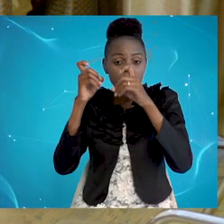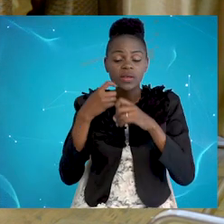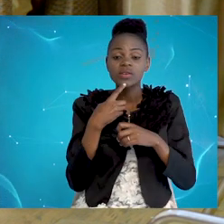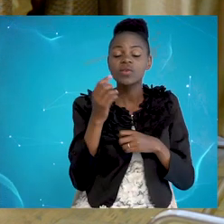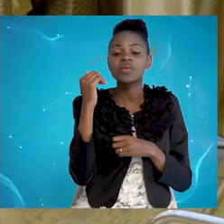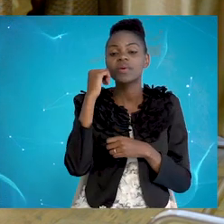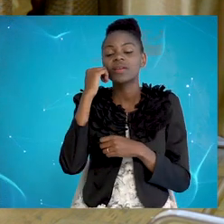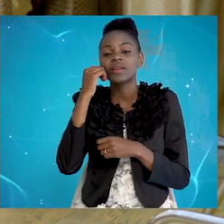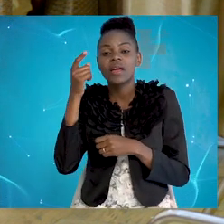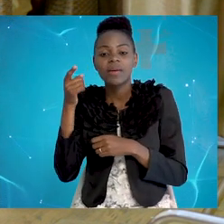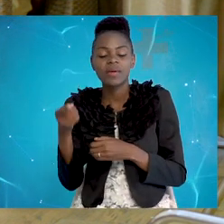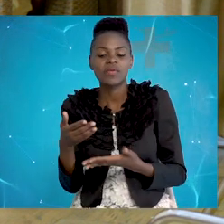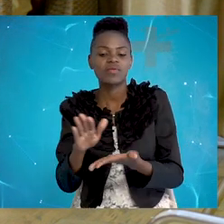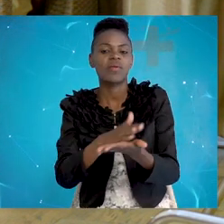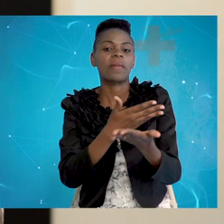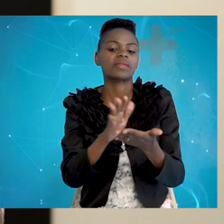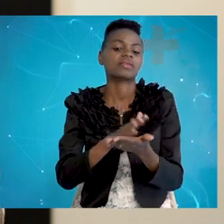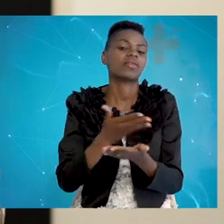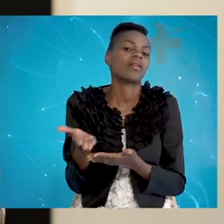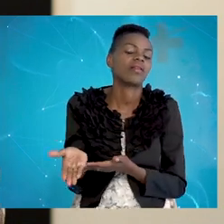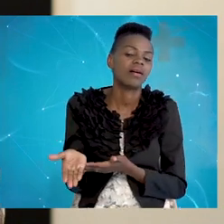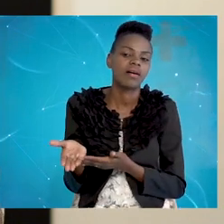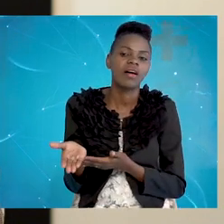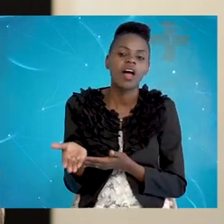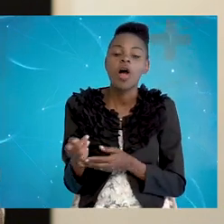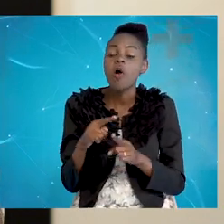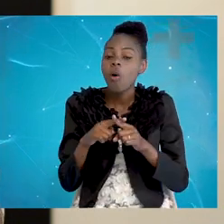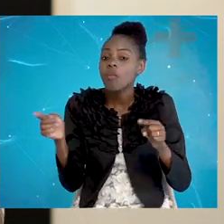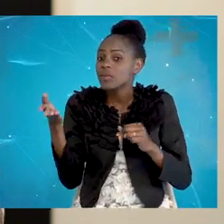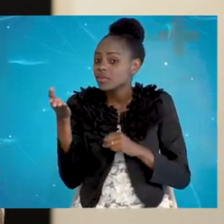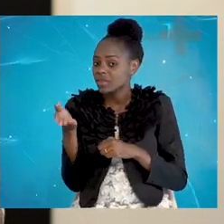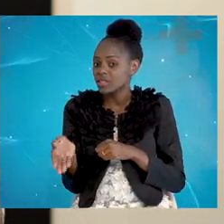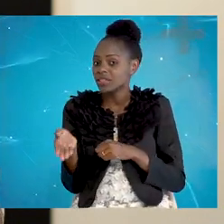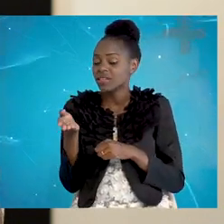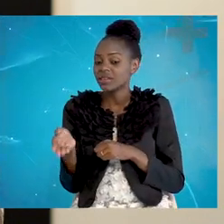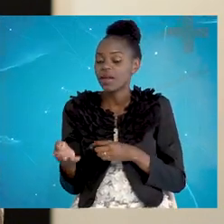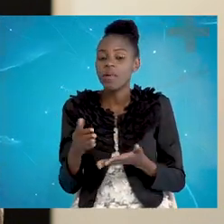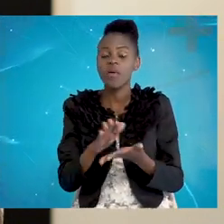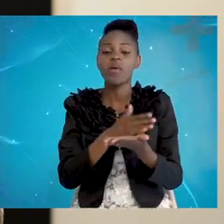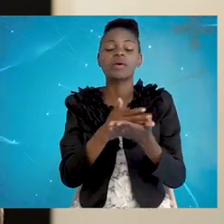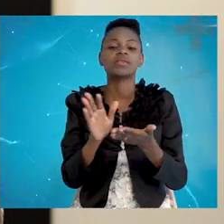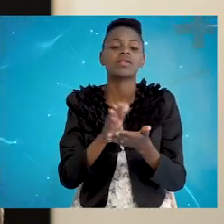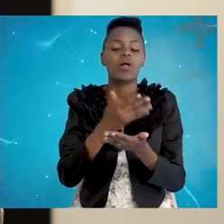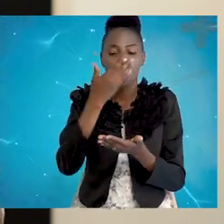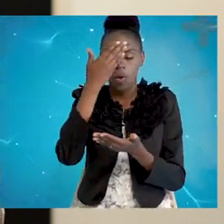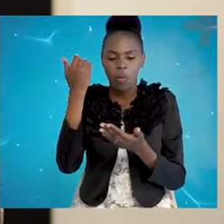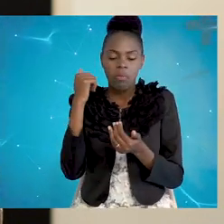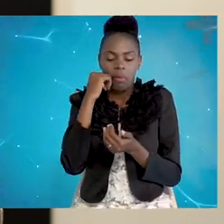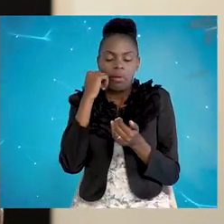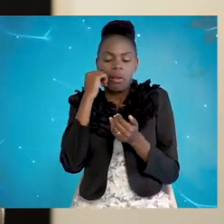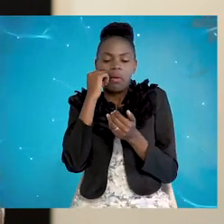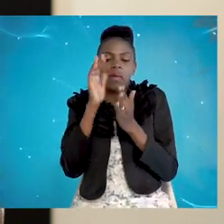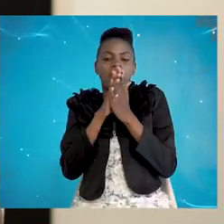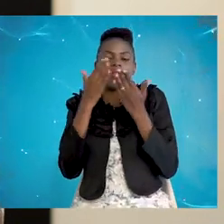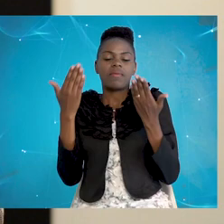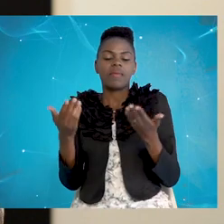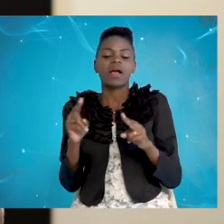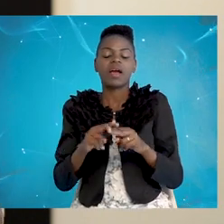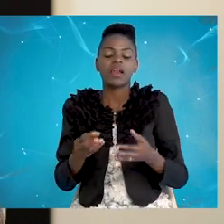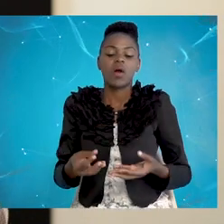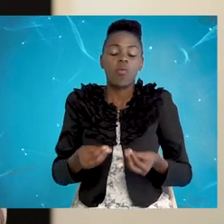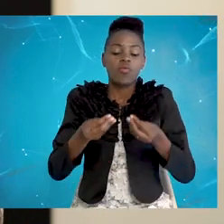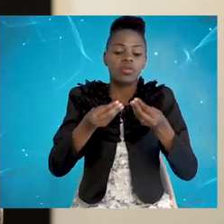kuti ntenda imene ndiyobatsirana. Komanso iyeyu amangobatsira anthu koma samadwala, anangokhala ngati kali.